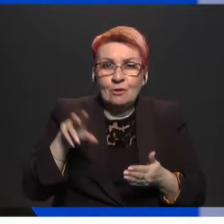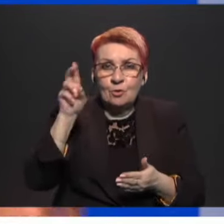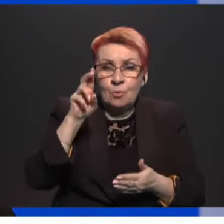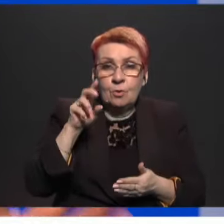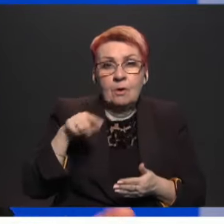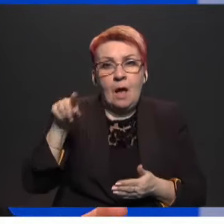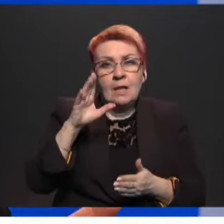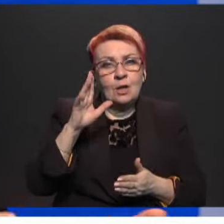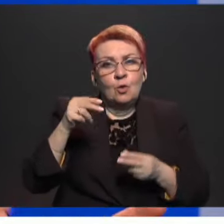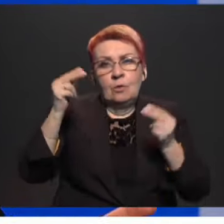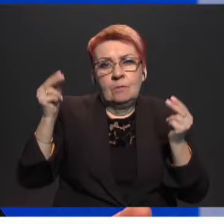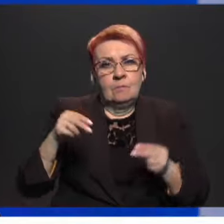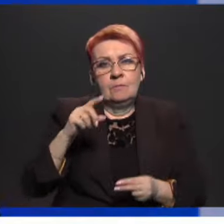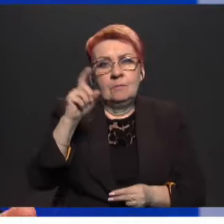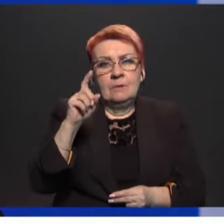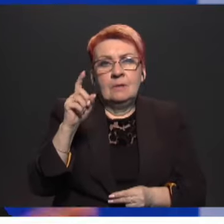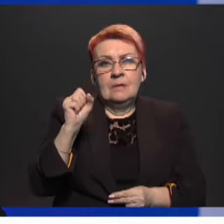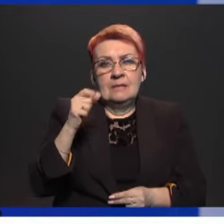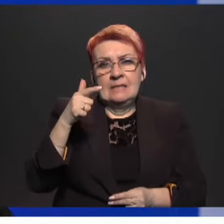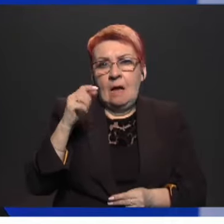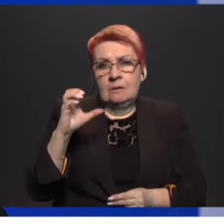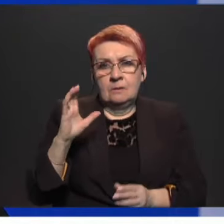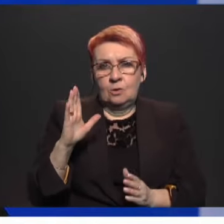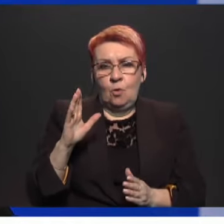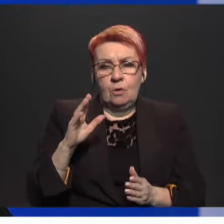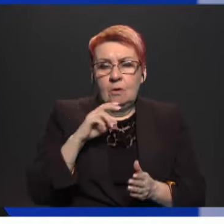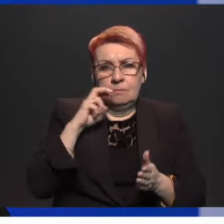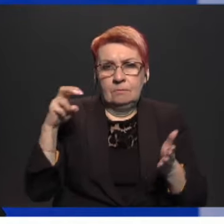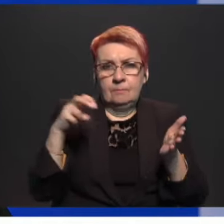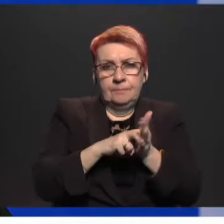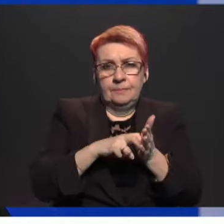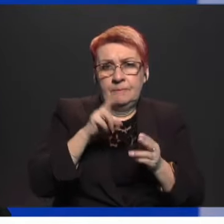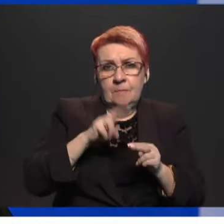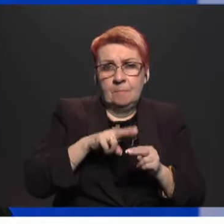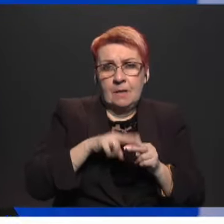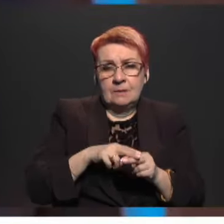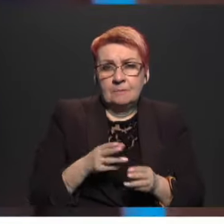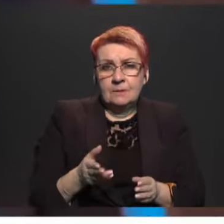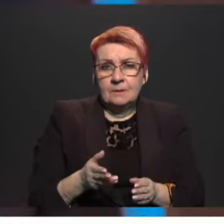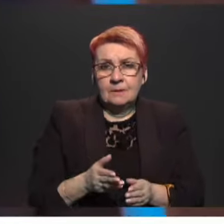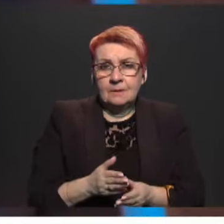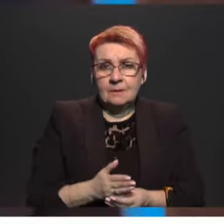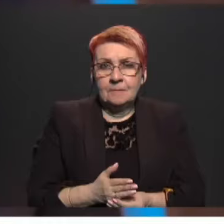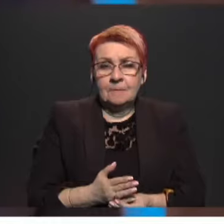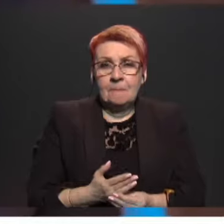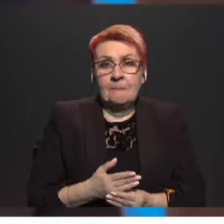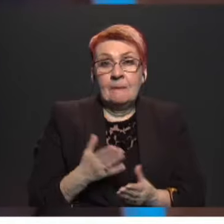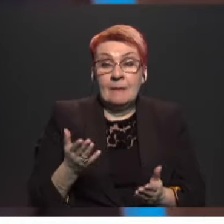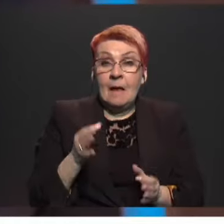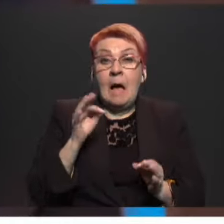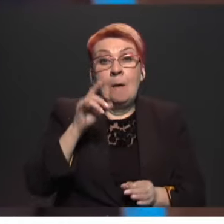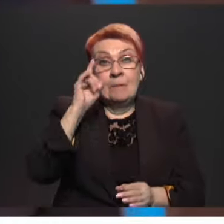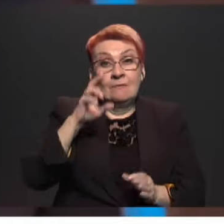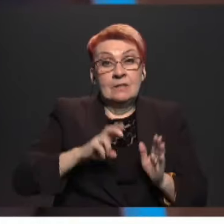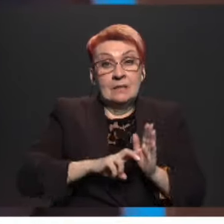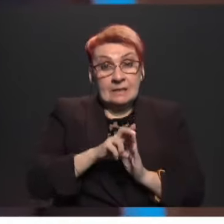уже идут только в ЗАГС, без церкви, то есть такую вот нерелигиозную организацию. Да, но надо сказать, что православная церковь